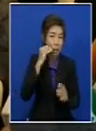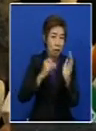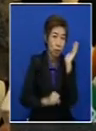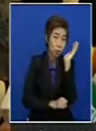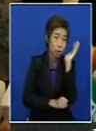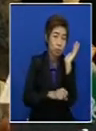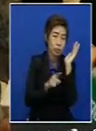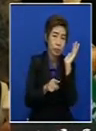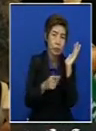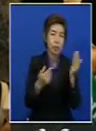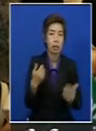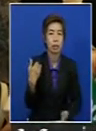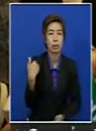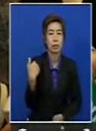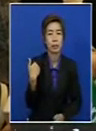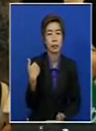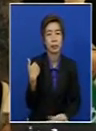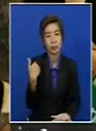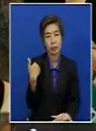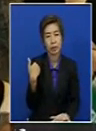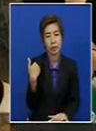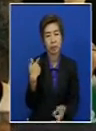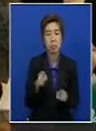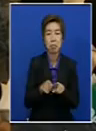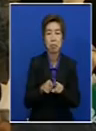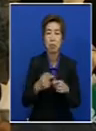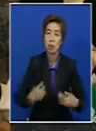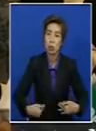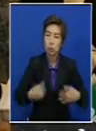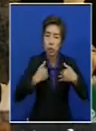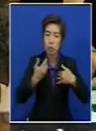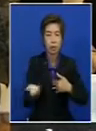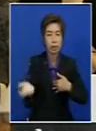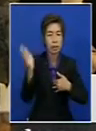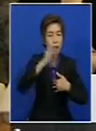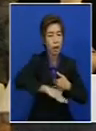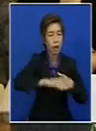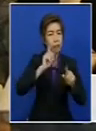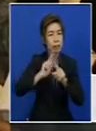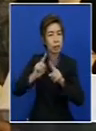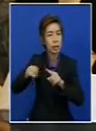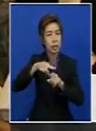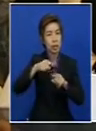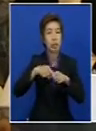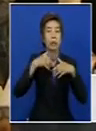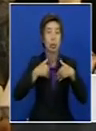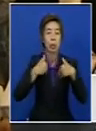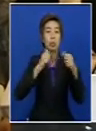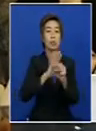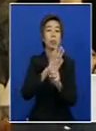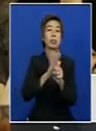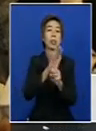มีเขาเรียกอะไรมีไลฟ์สไตล์ที่มีความสุข พ